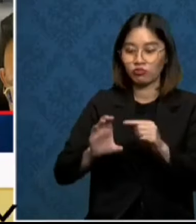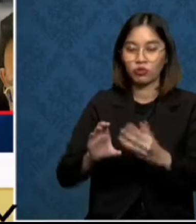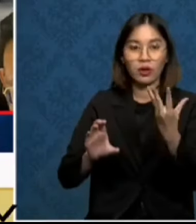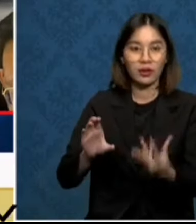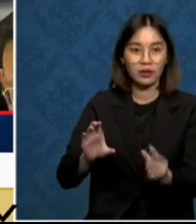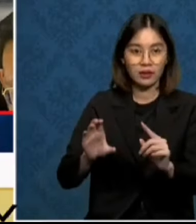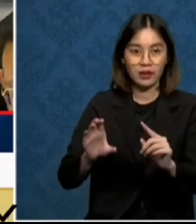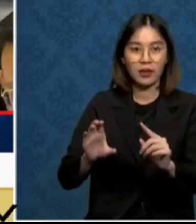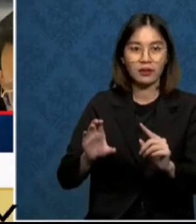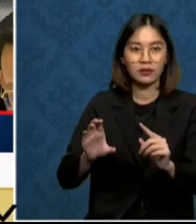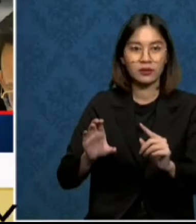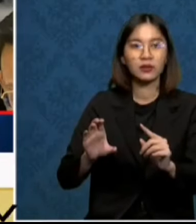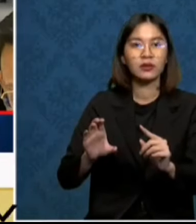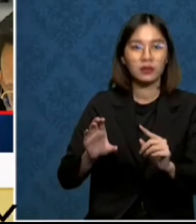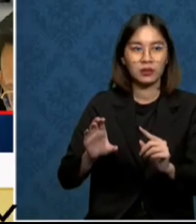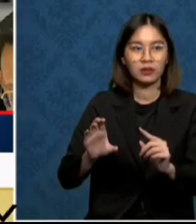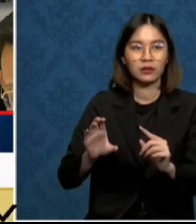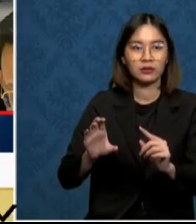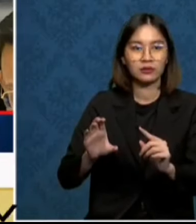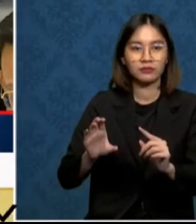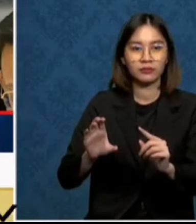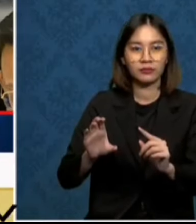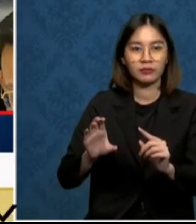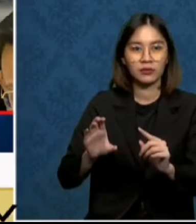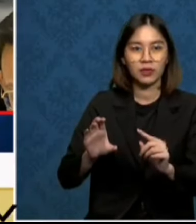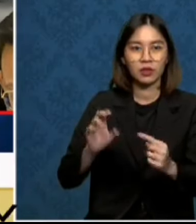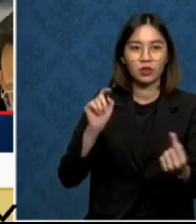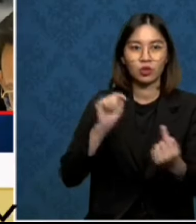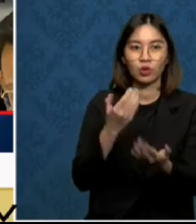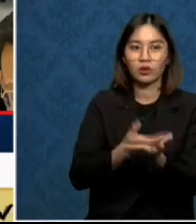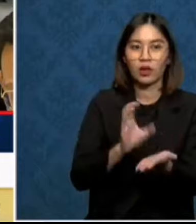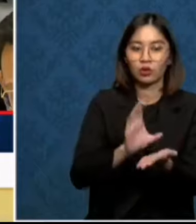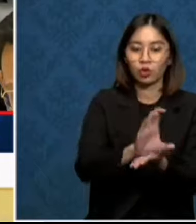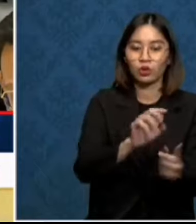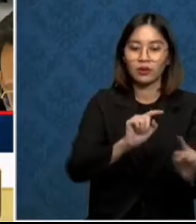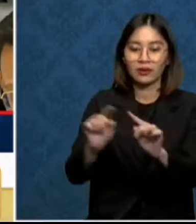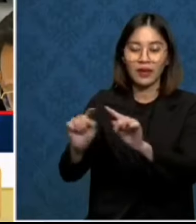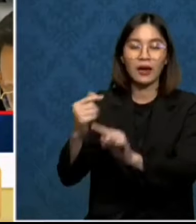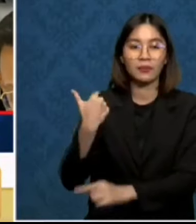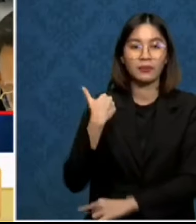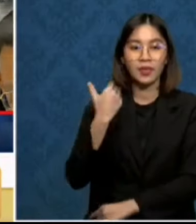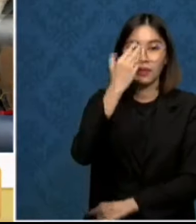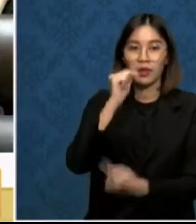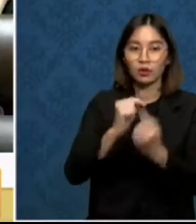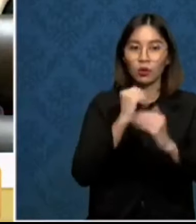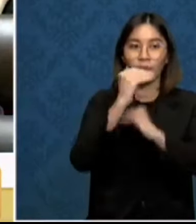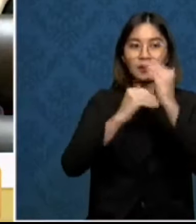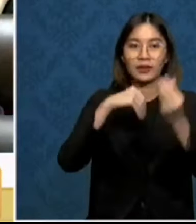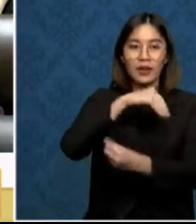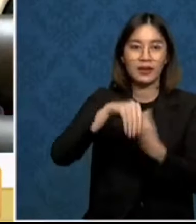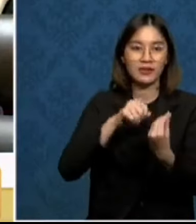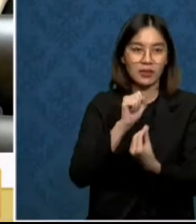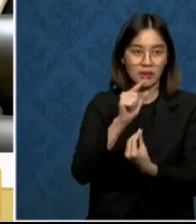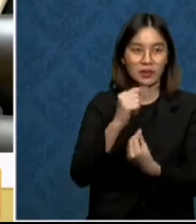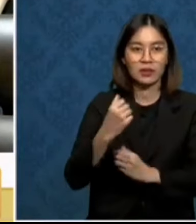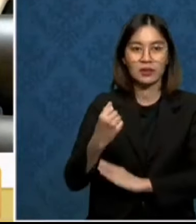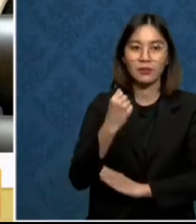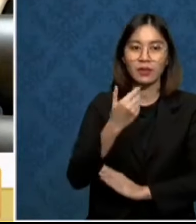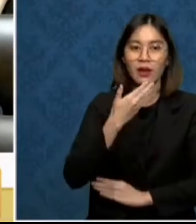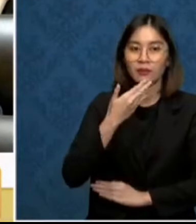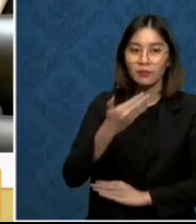เหลือเอาไปใช้ในการลงทุนด้านอื่นเพื่อการพัฒนาเศรษฐกิจที่ยั่ง